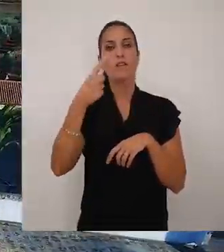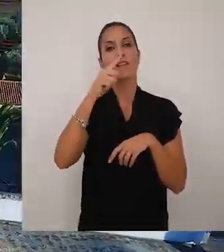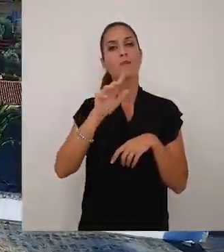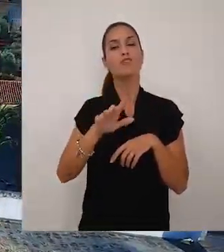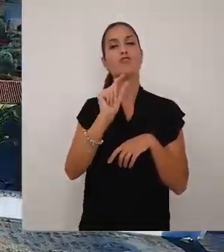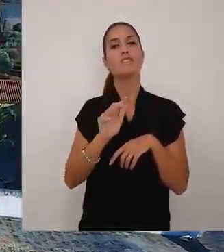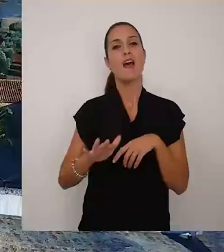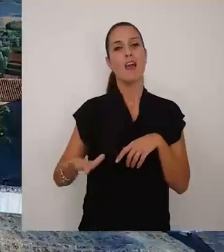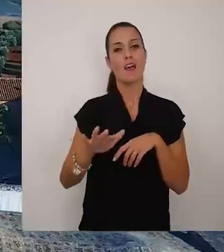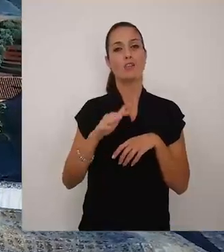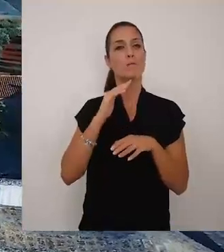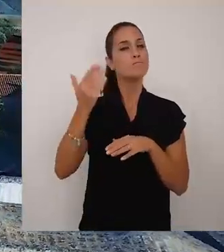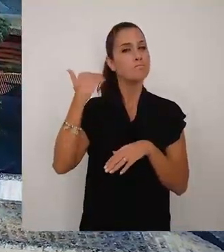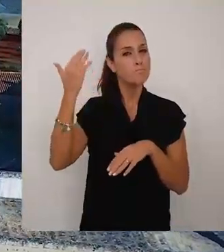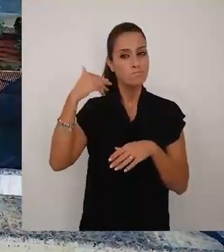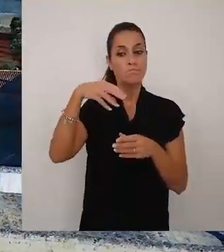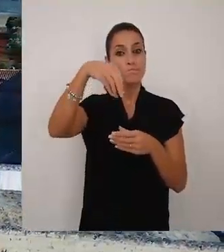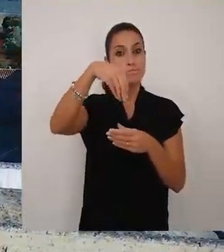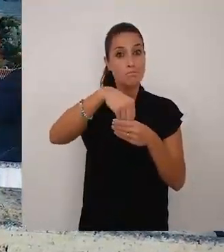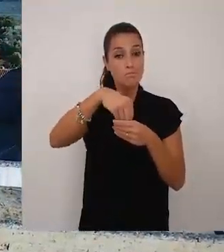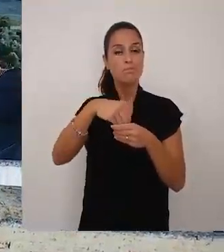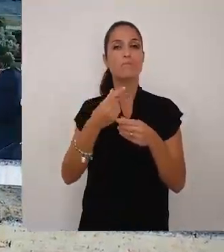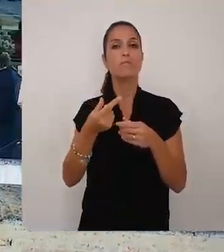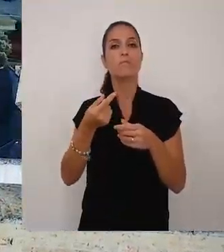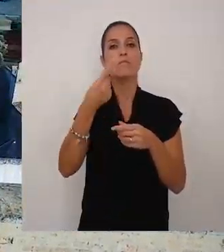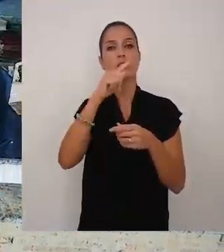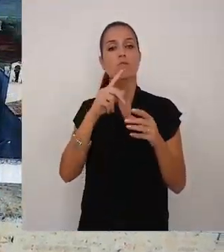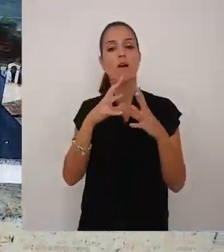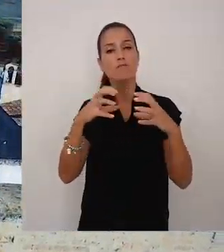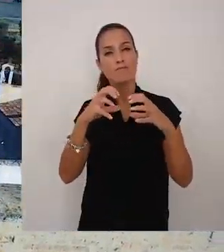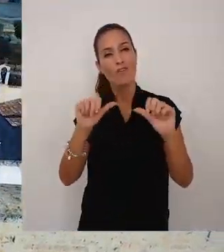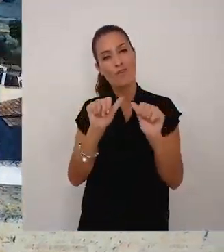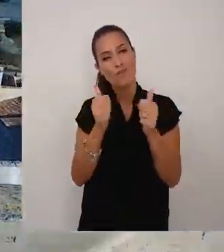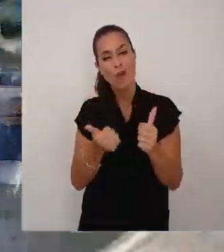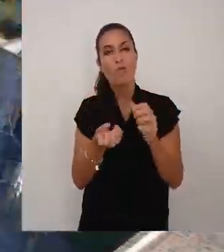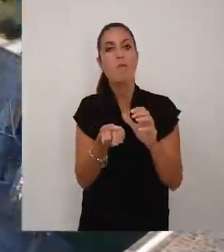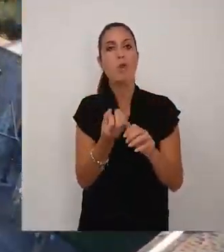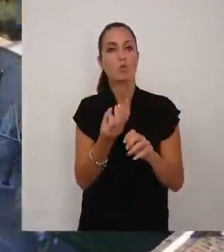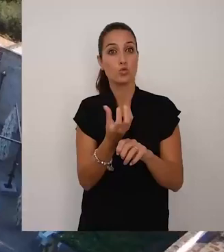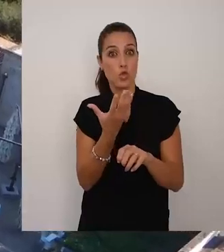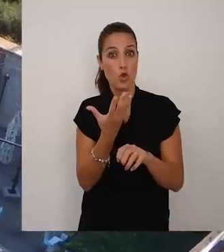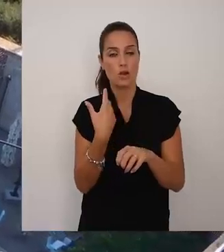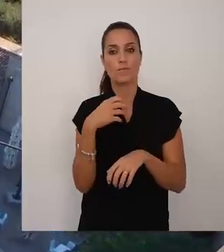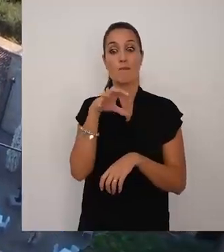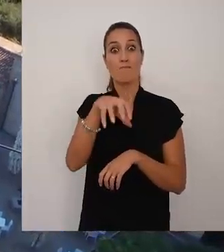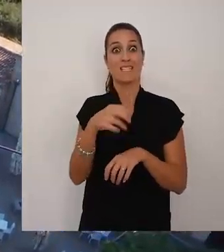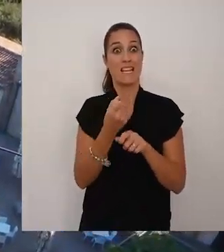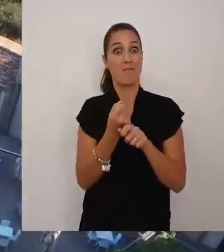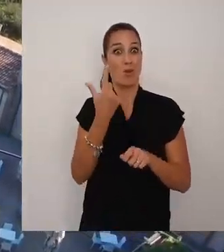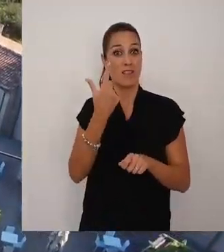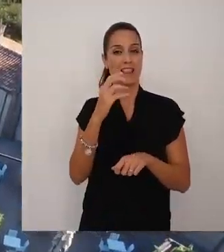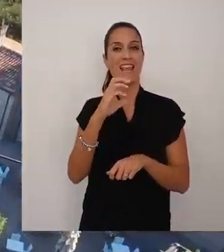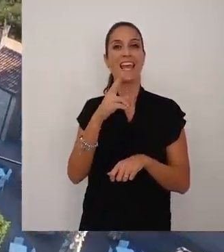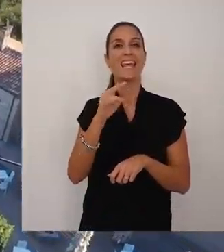passato rappresentavano dei veri e propri centri produttivi. A Sternatia merita attenzione la masseria Chicco